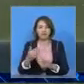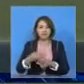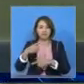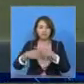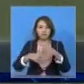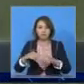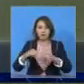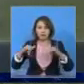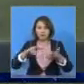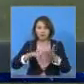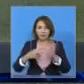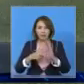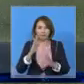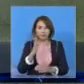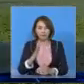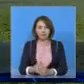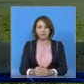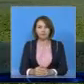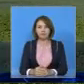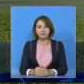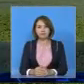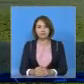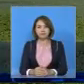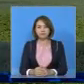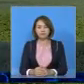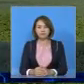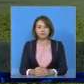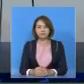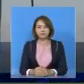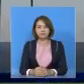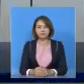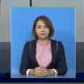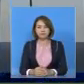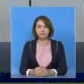көлемін арттыру жоспары нақтыланған. Толқын Қуанышбай, Азамат Сауханов, Ақтөбе телеарнасы.